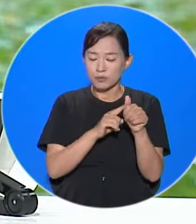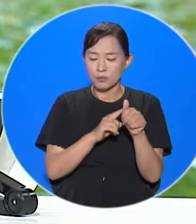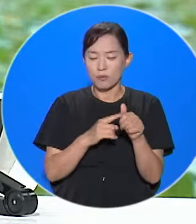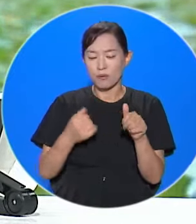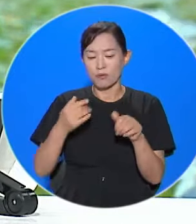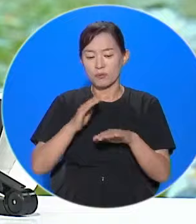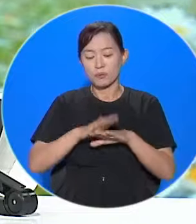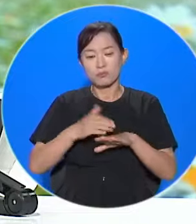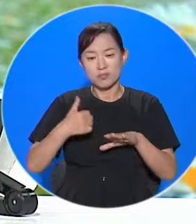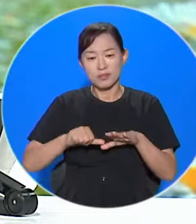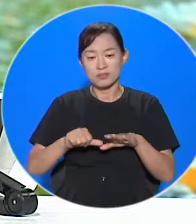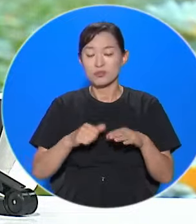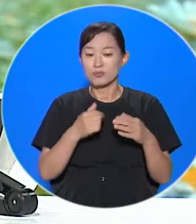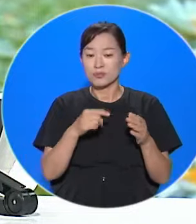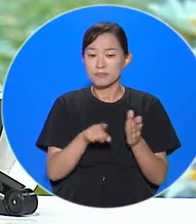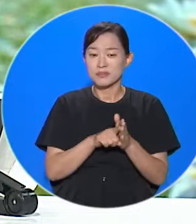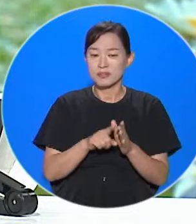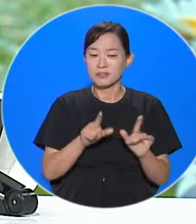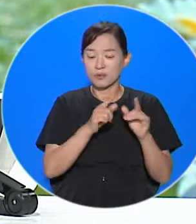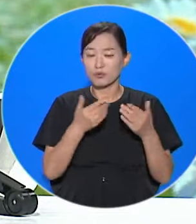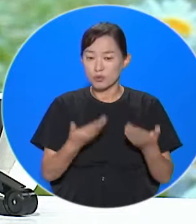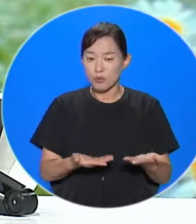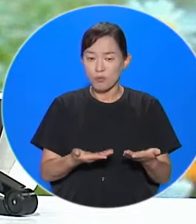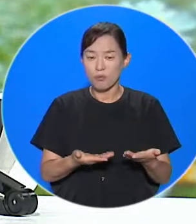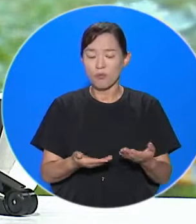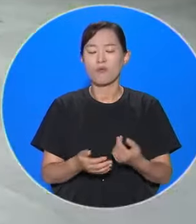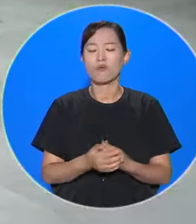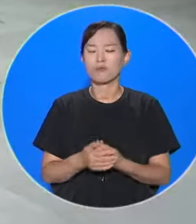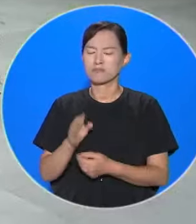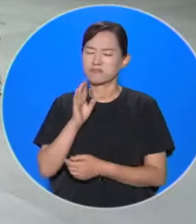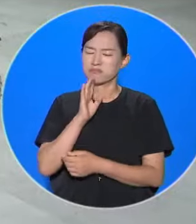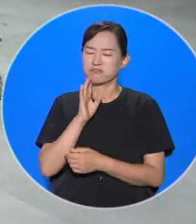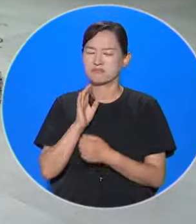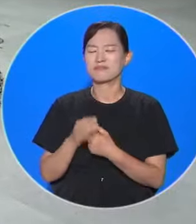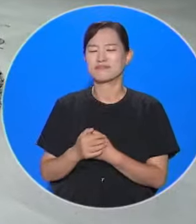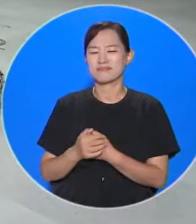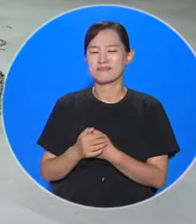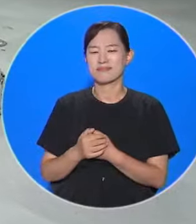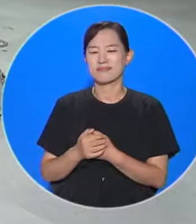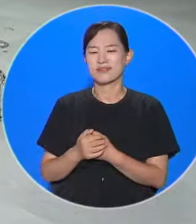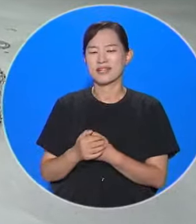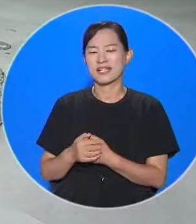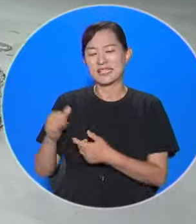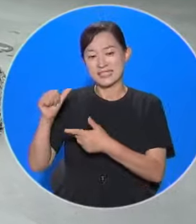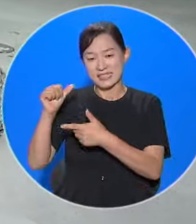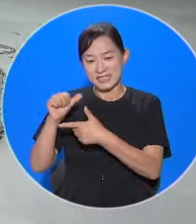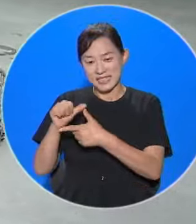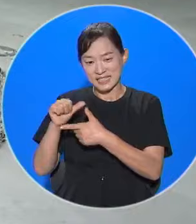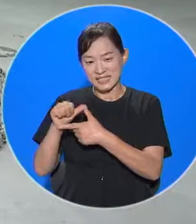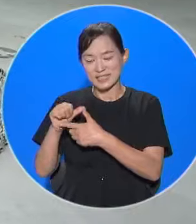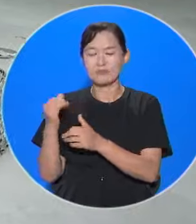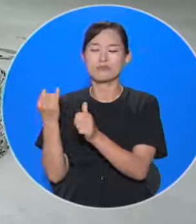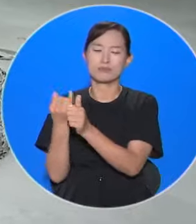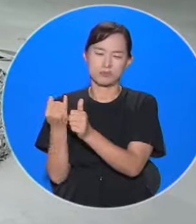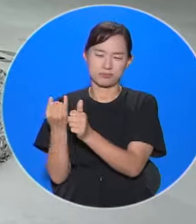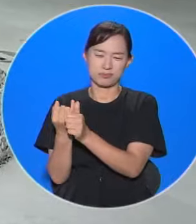예. 그 우리 사위 예순자를 위해서 기도해야 되겠네, 그렇죠? 예. 네. 그리고 또 큰아들 큰며느리가